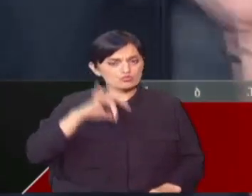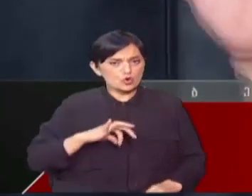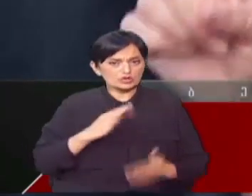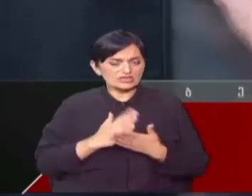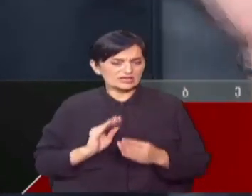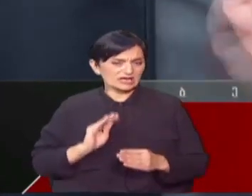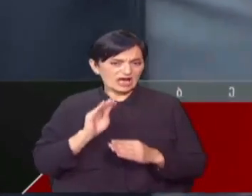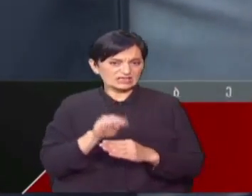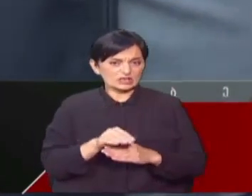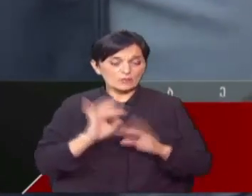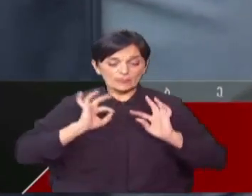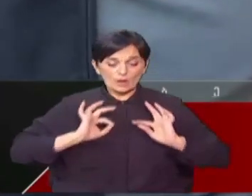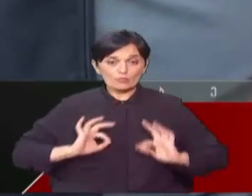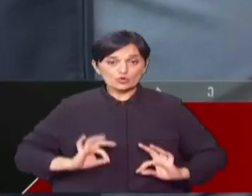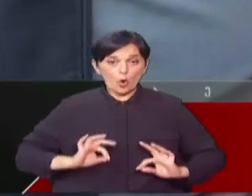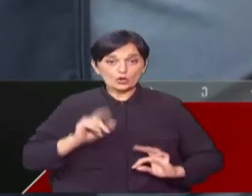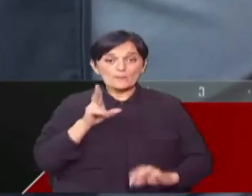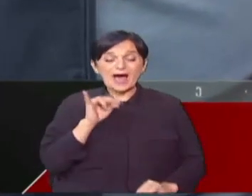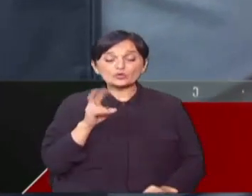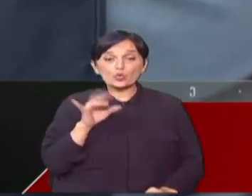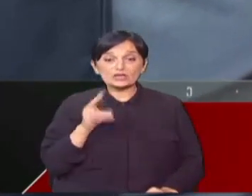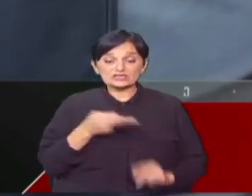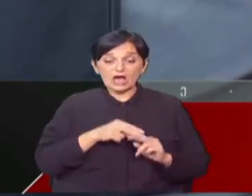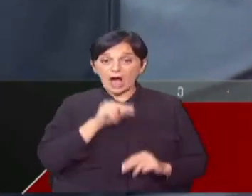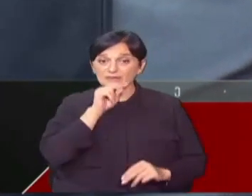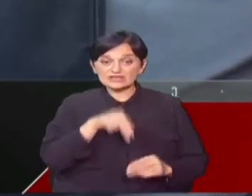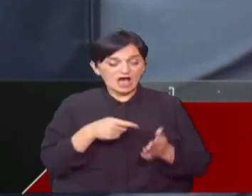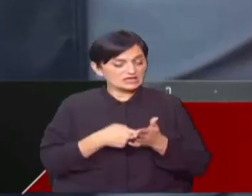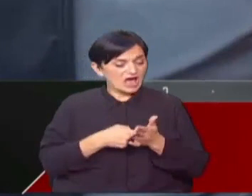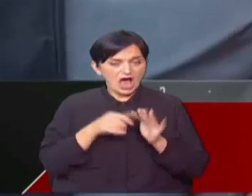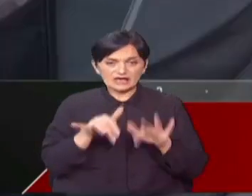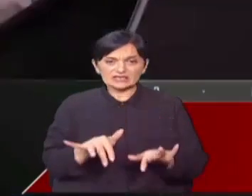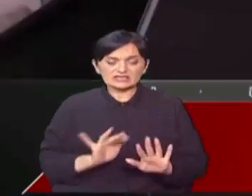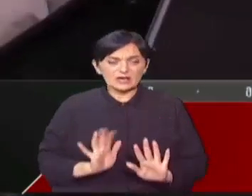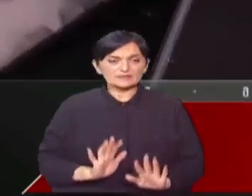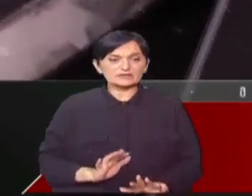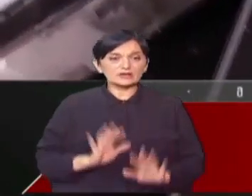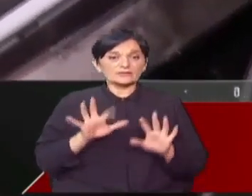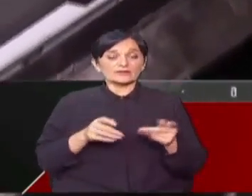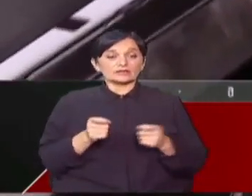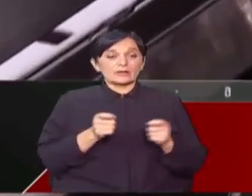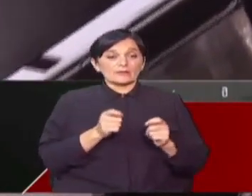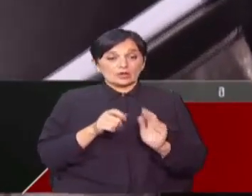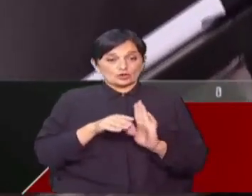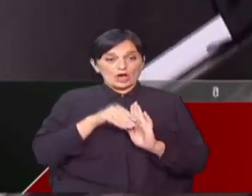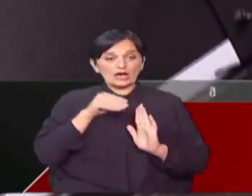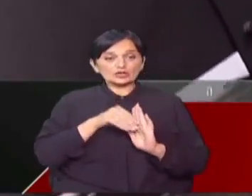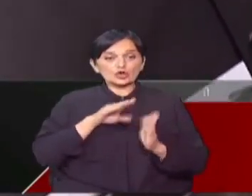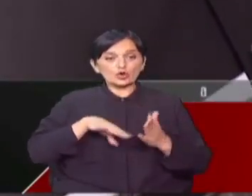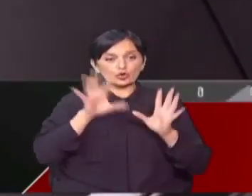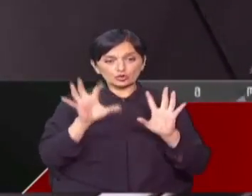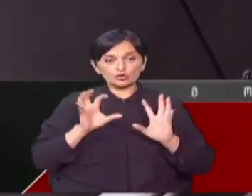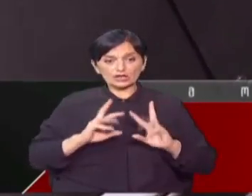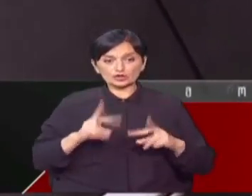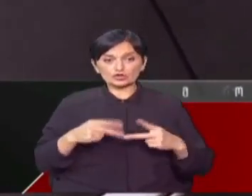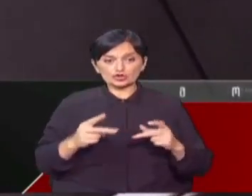250%-ით არის გაზრდილი. პროკურორი ფანი უილისი კი ამ დანაშაულებს არ იციებს. საპრეზიდენტო არჩევნების შედეგების უკანონოდ